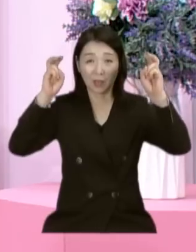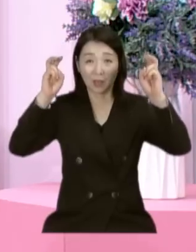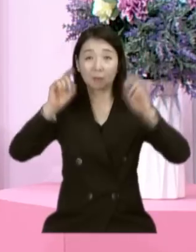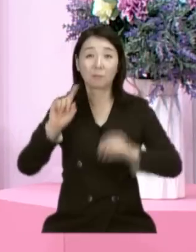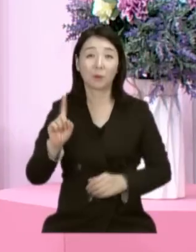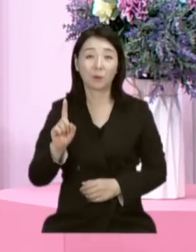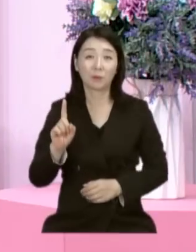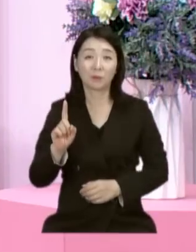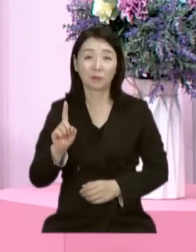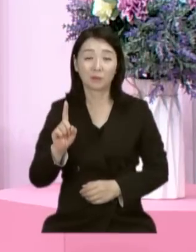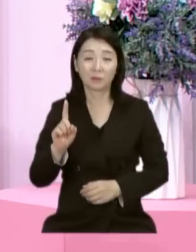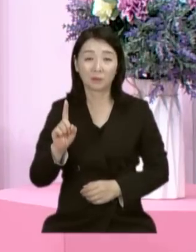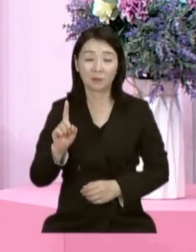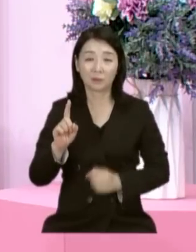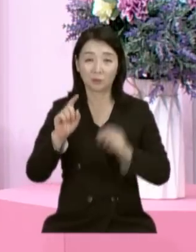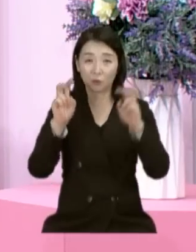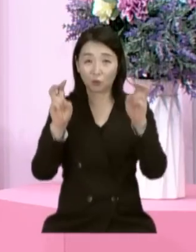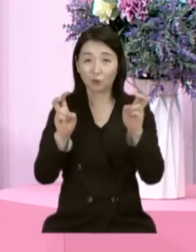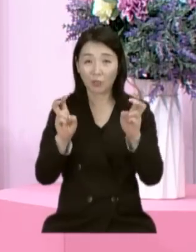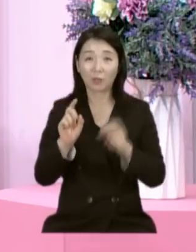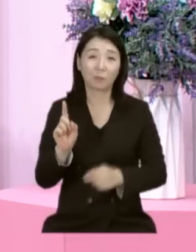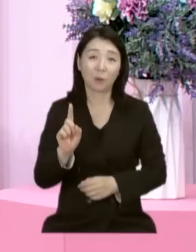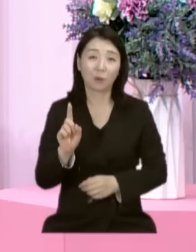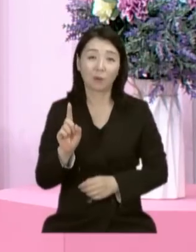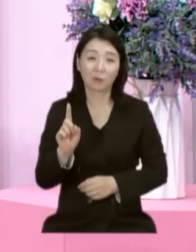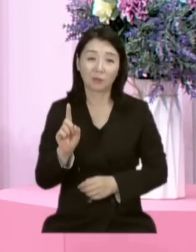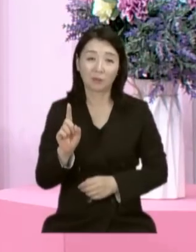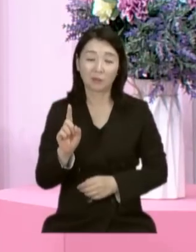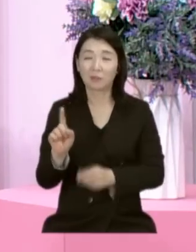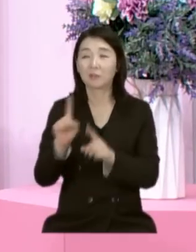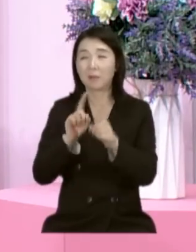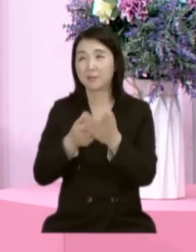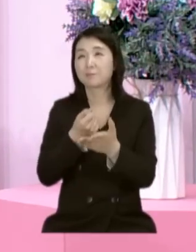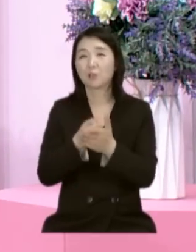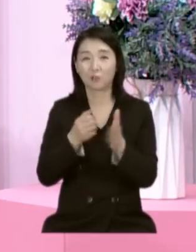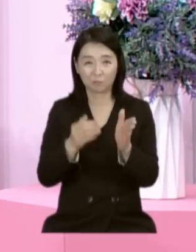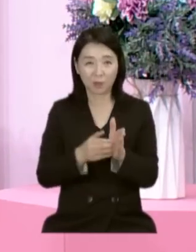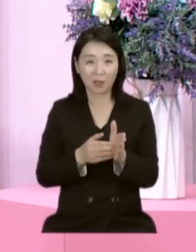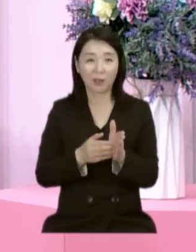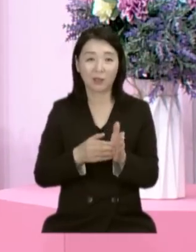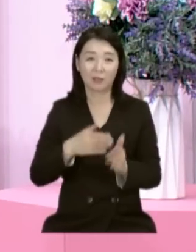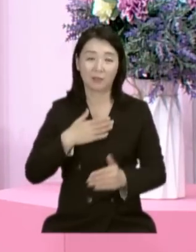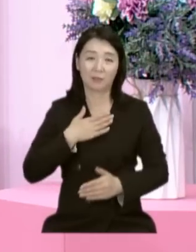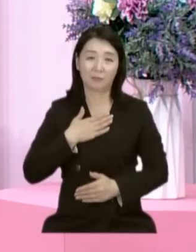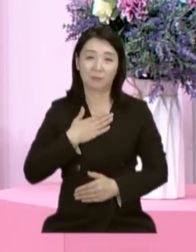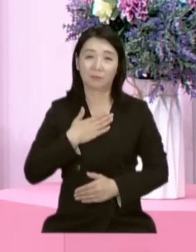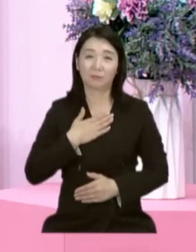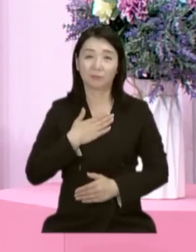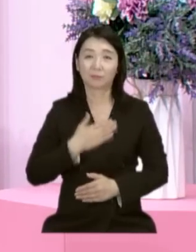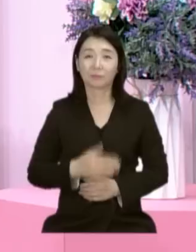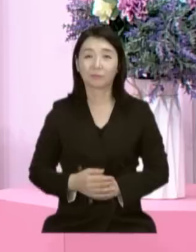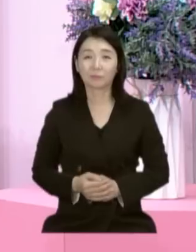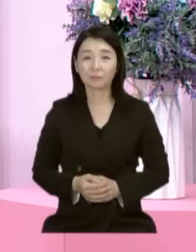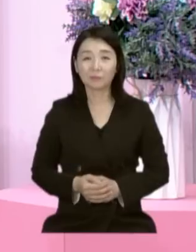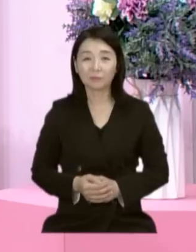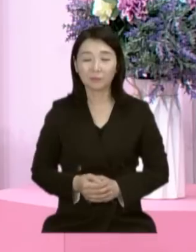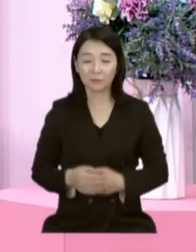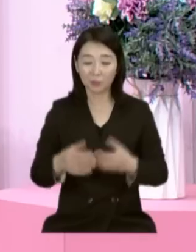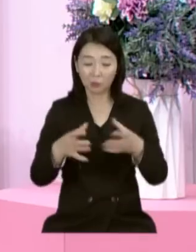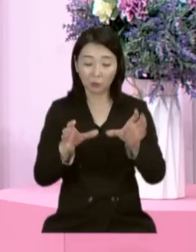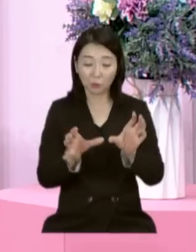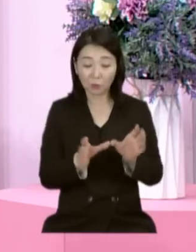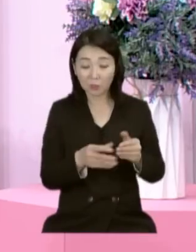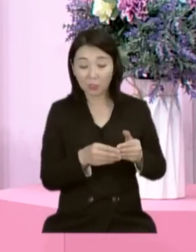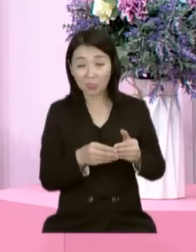회사에 주제 말씀도 그 말씀을 정했고 또 제가 또